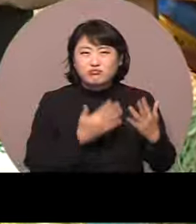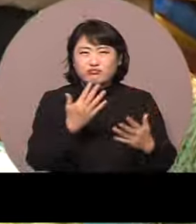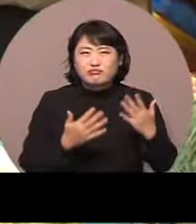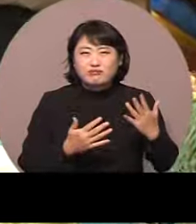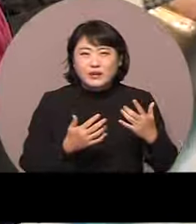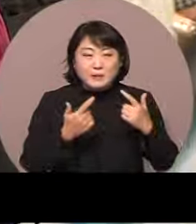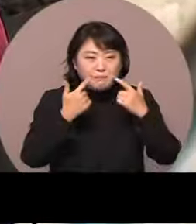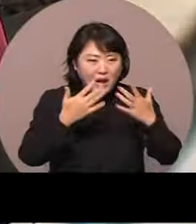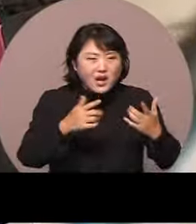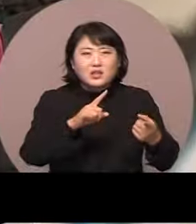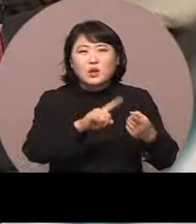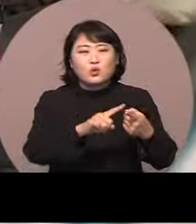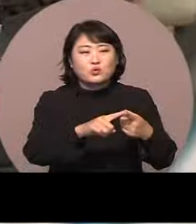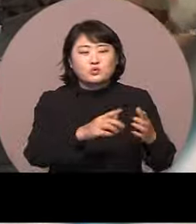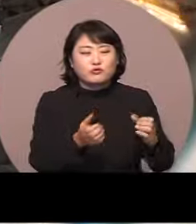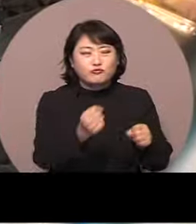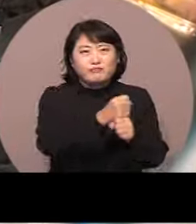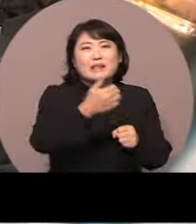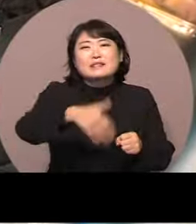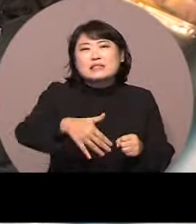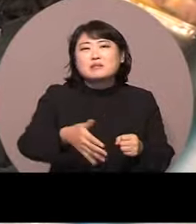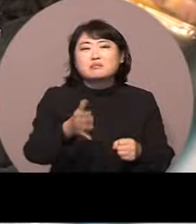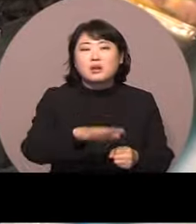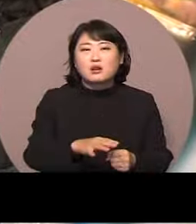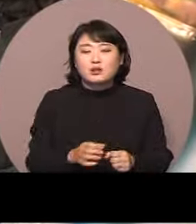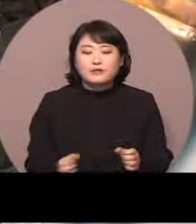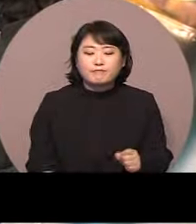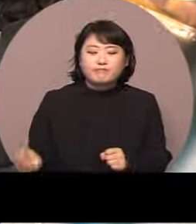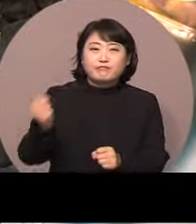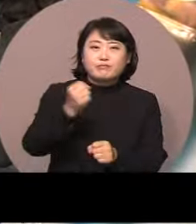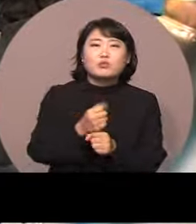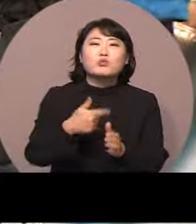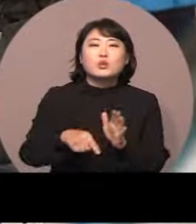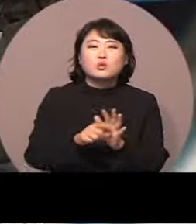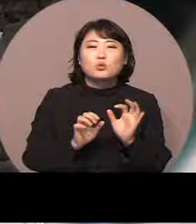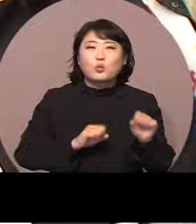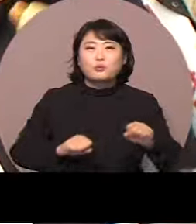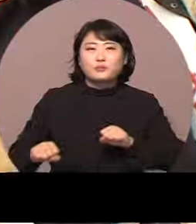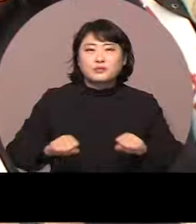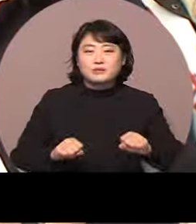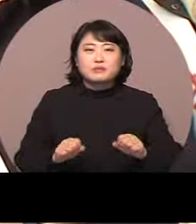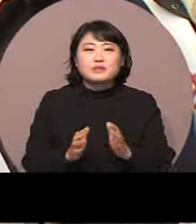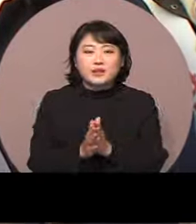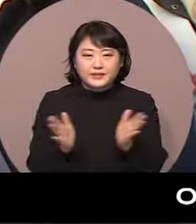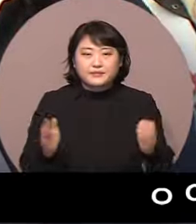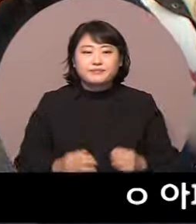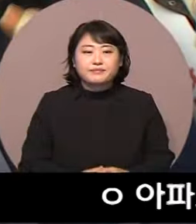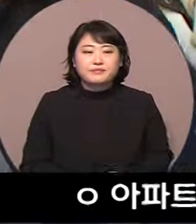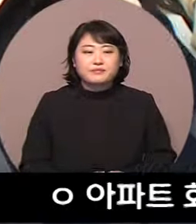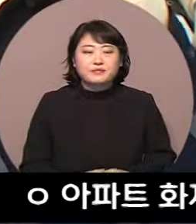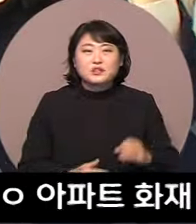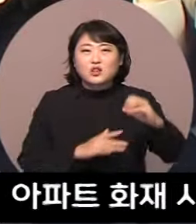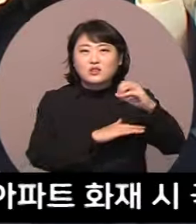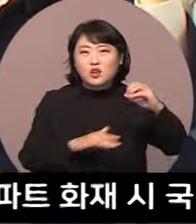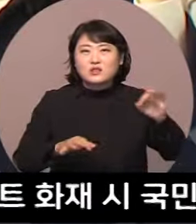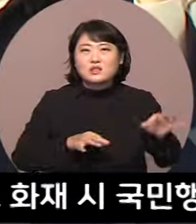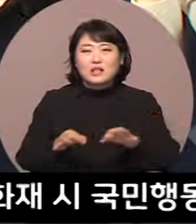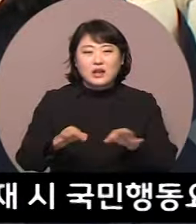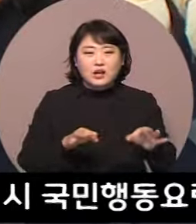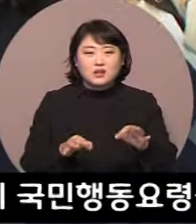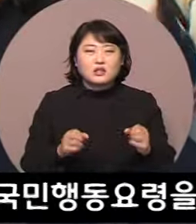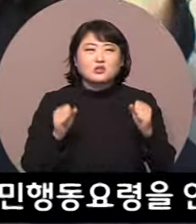상처가 뚜렷하지만 시장을 다시 일으키기 위한 움직임도 힘을 내고 있습니다. 서천 특화시장!